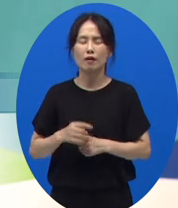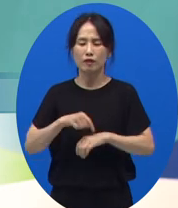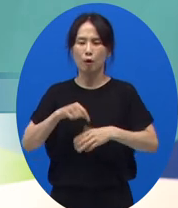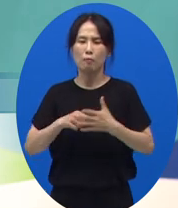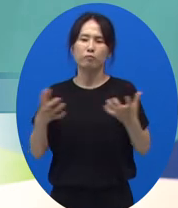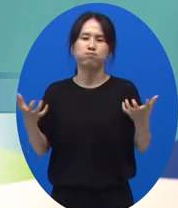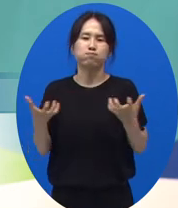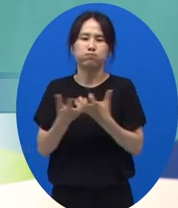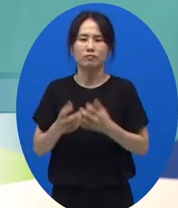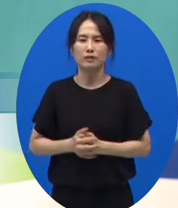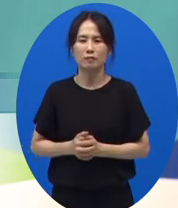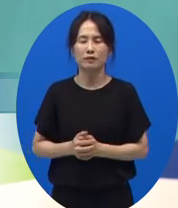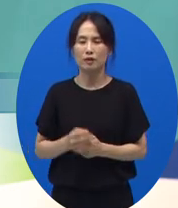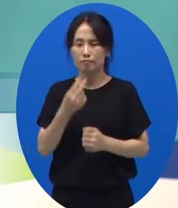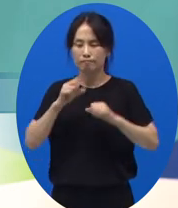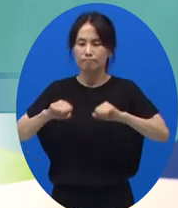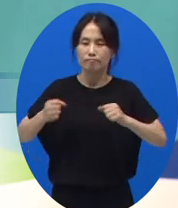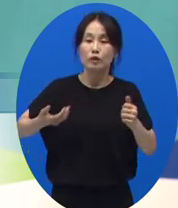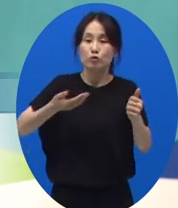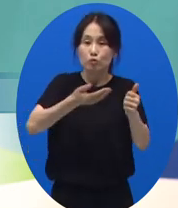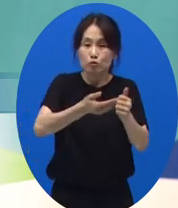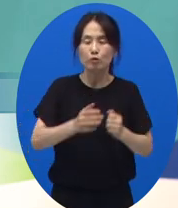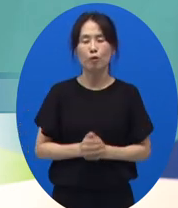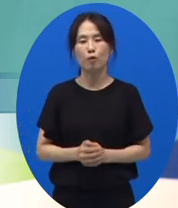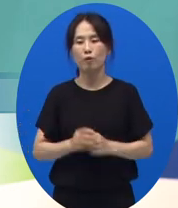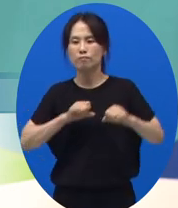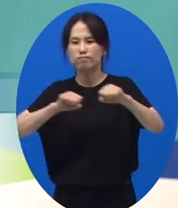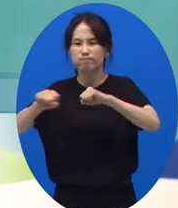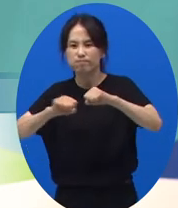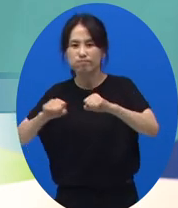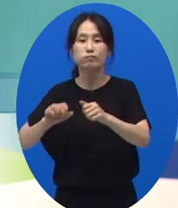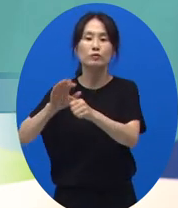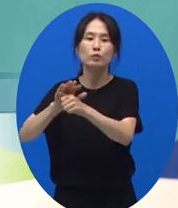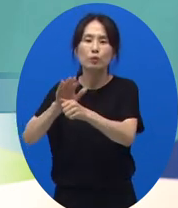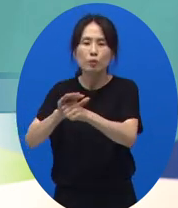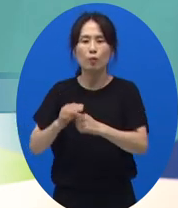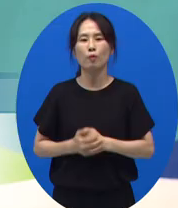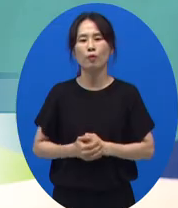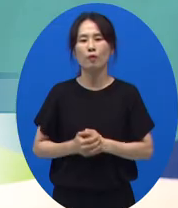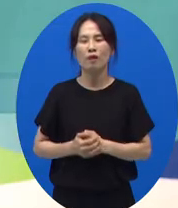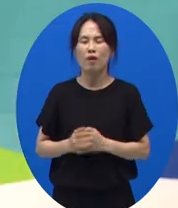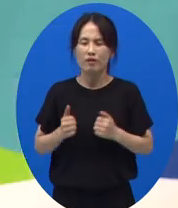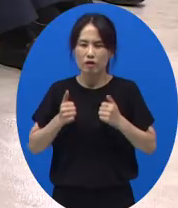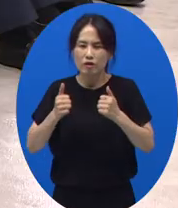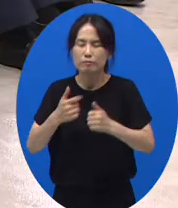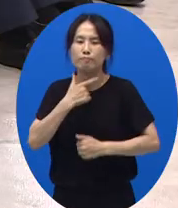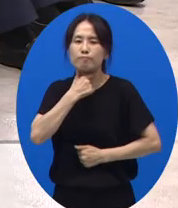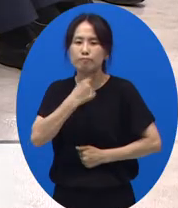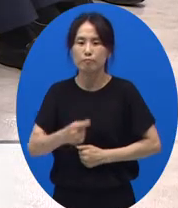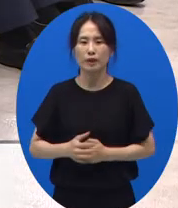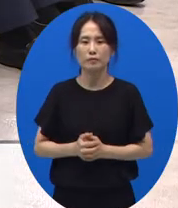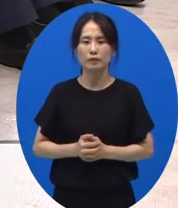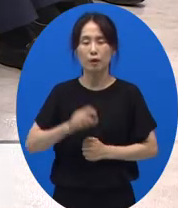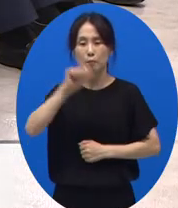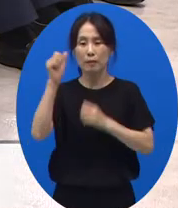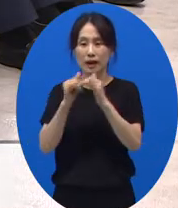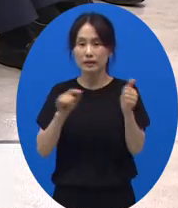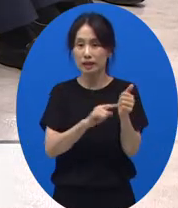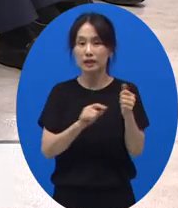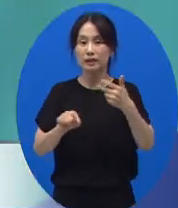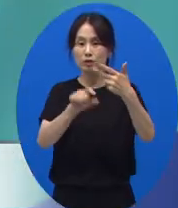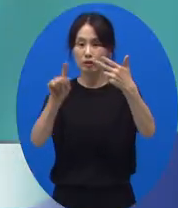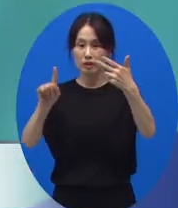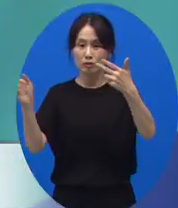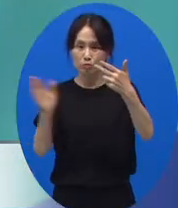넘칩니다. 생기를 불어넣고 살아 움직이게 하고 저와 우리 도청 공무원들이 열심히 하겠습니다. 김 당선인은